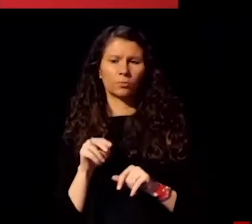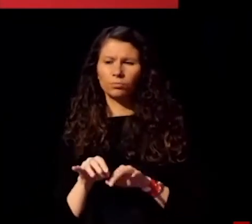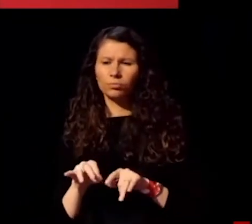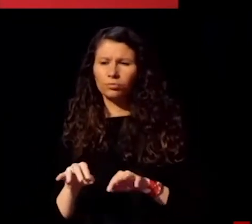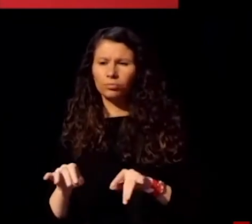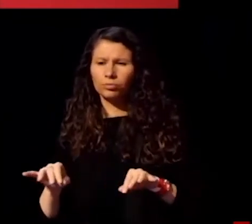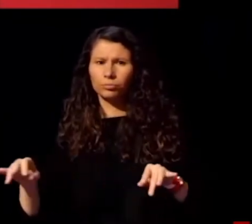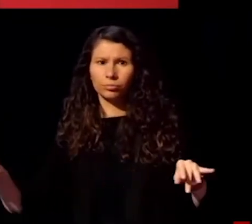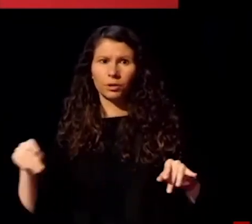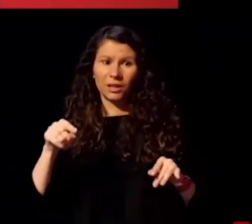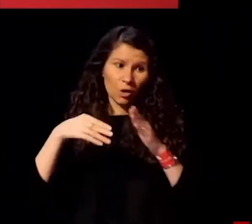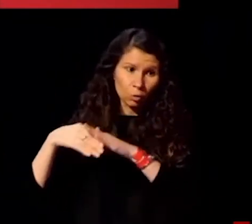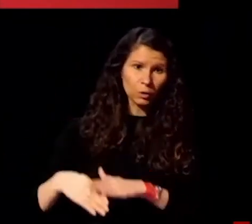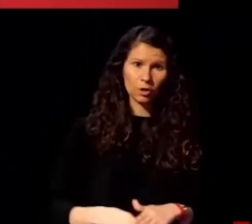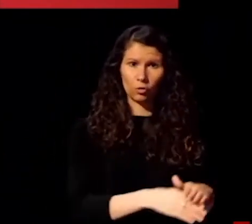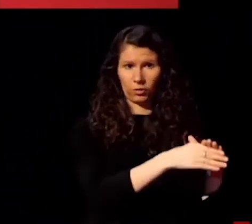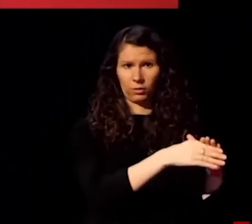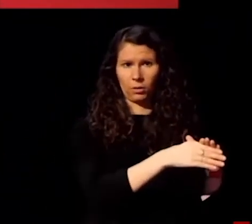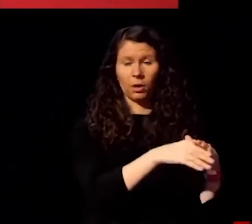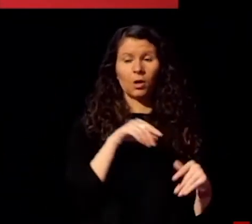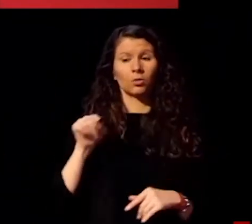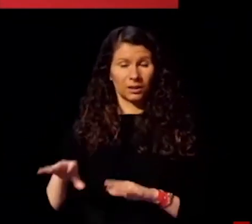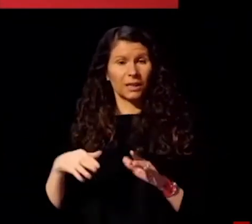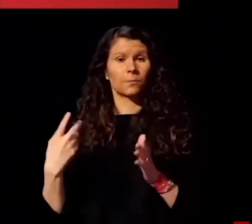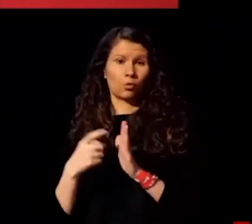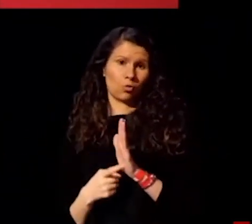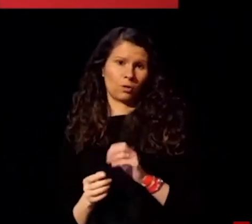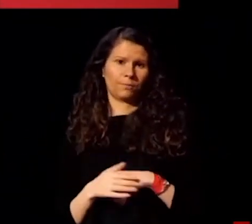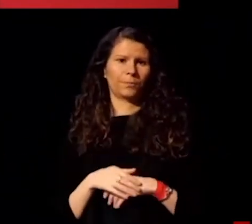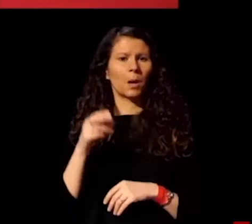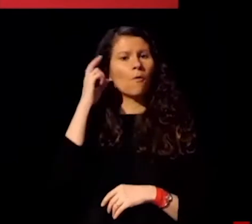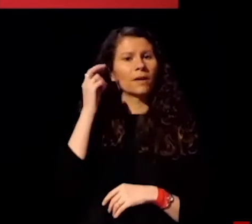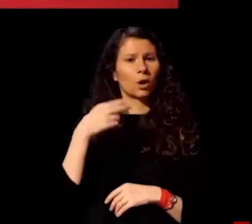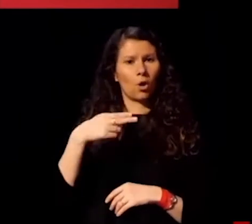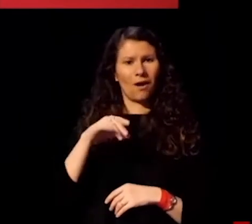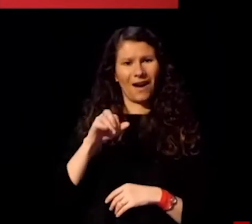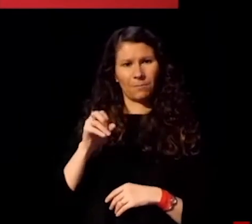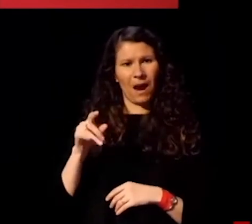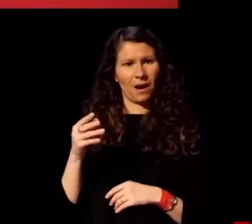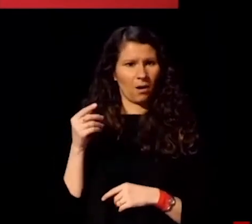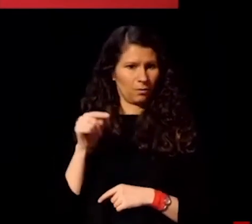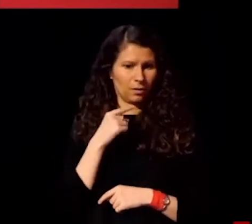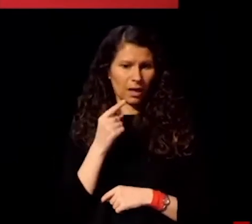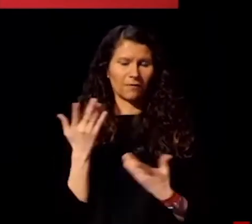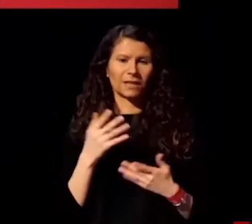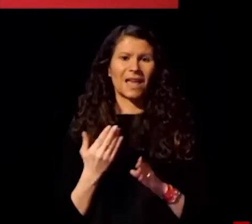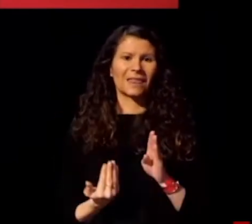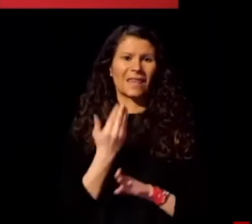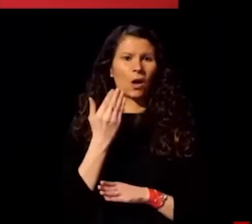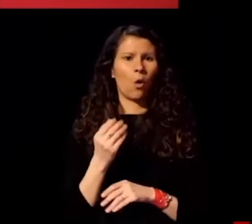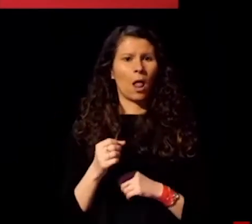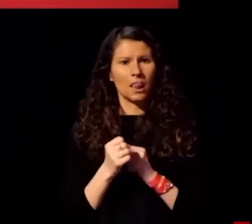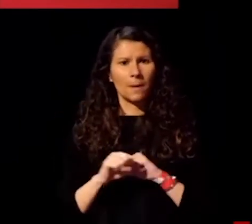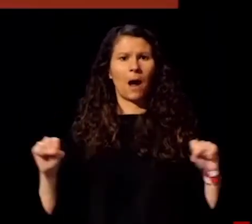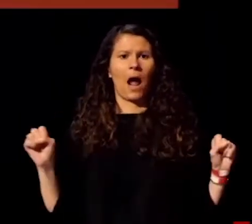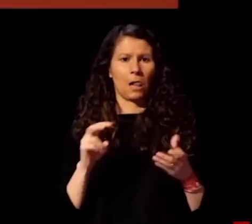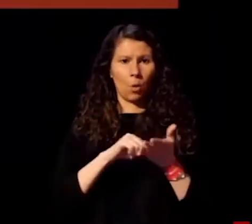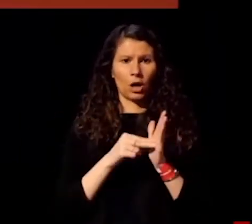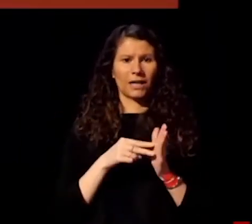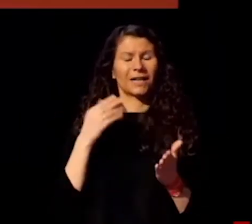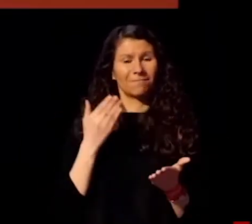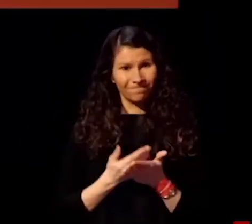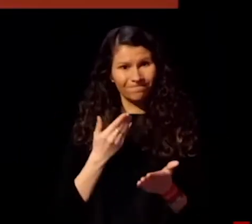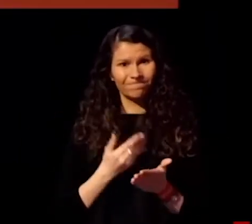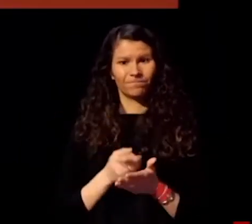das hat ursachen laut professor heitmeier ist die neoliberale politik maßgebend dafür dass die